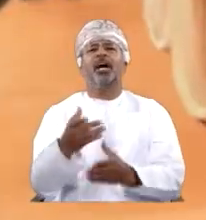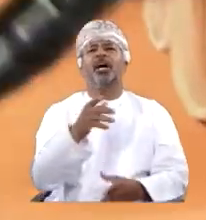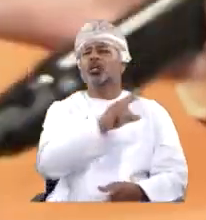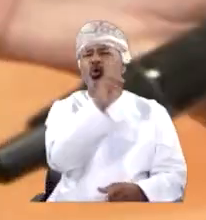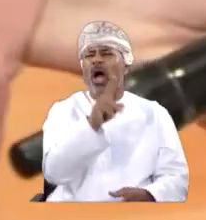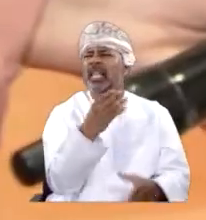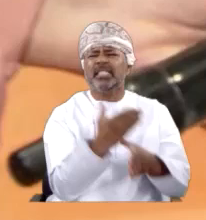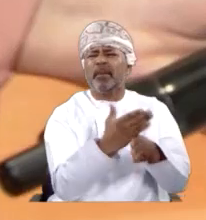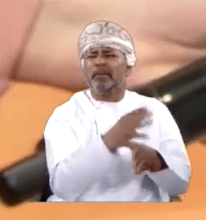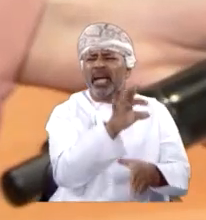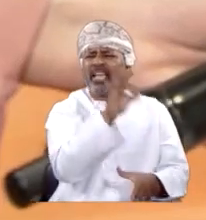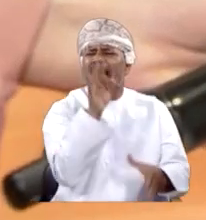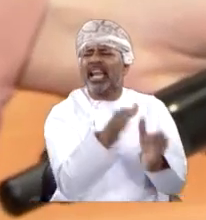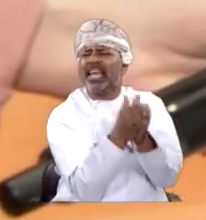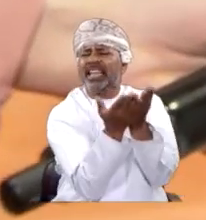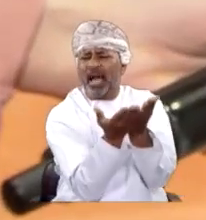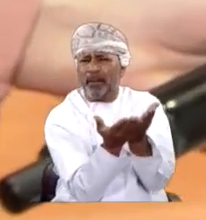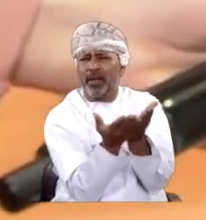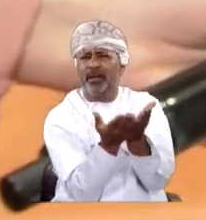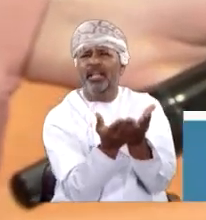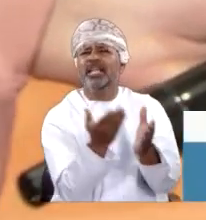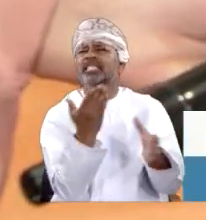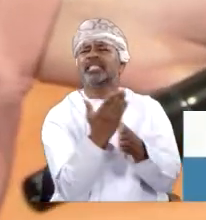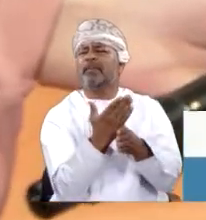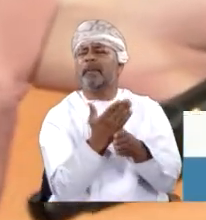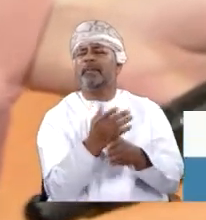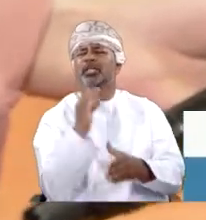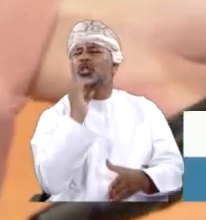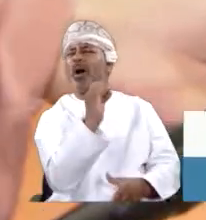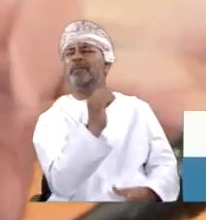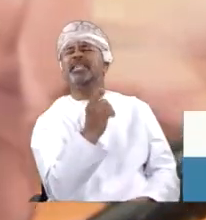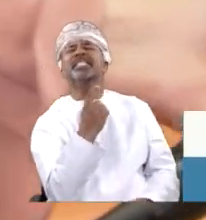الكتاب؟ لأن أحب